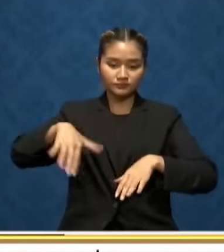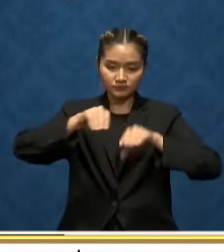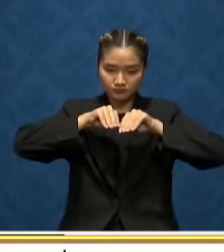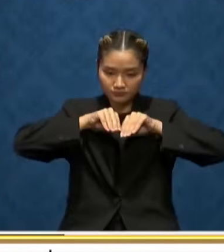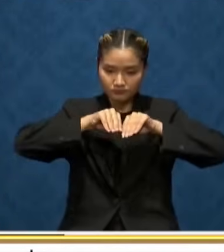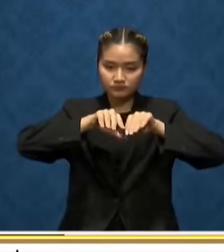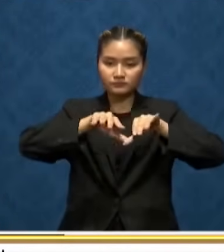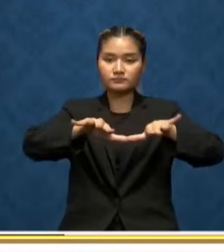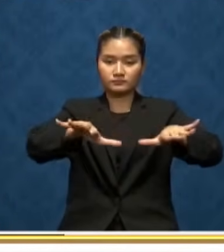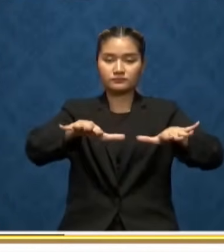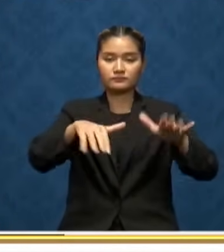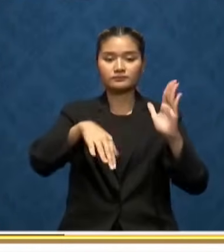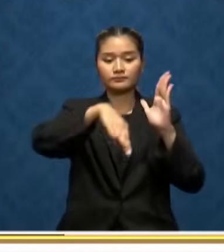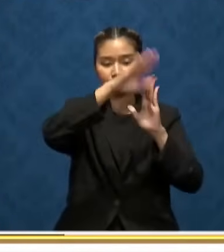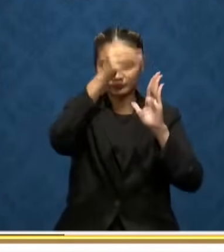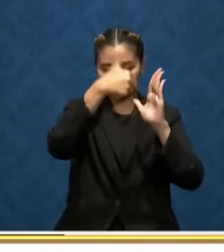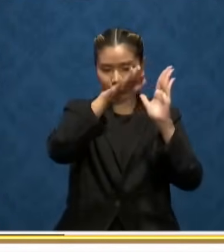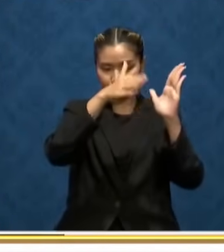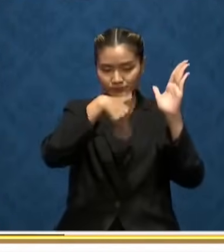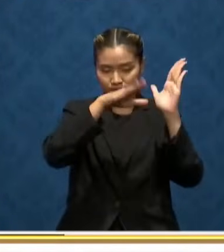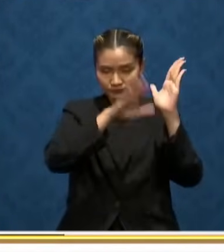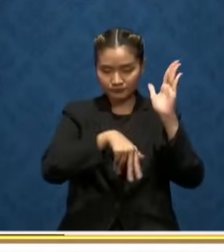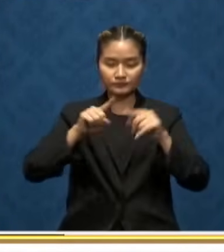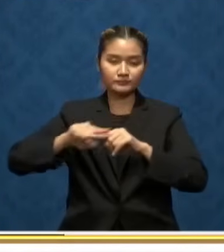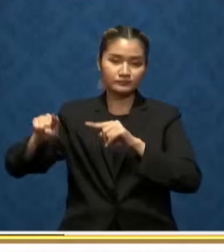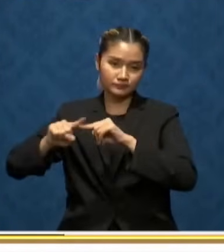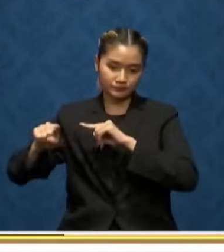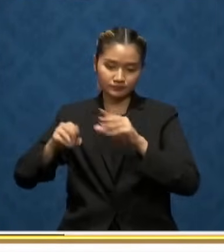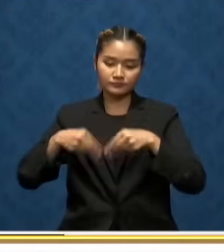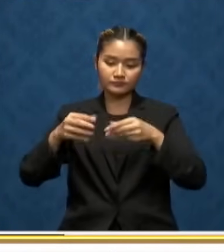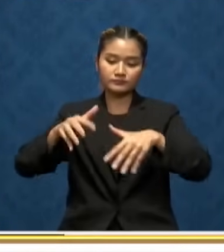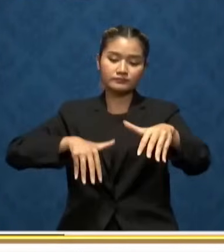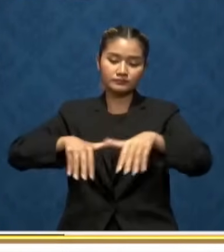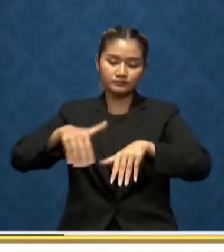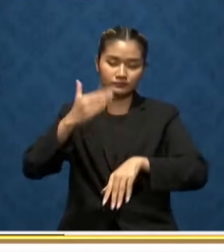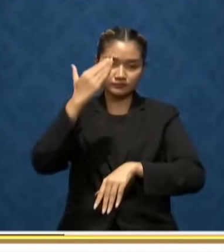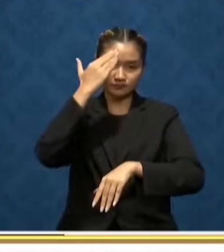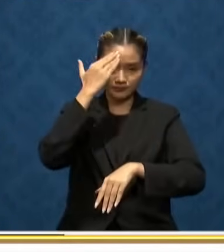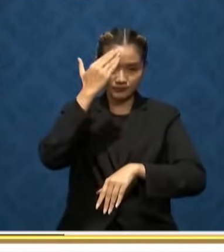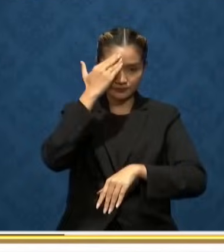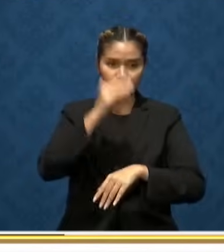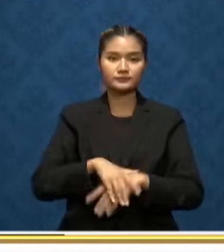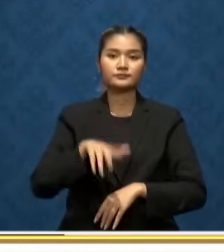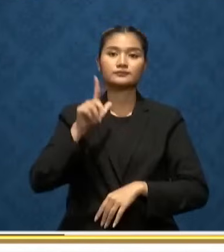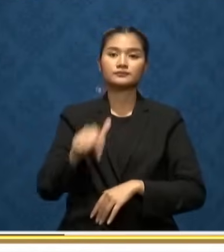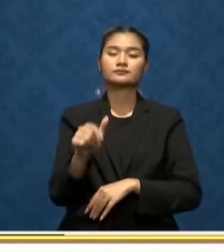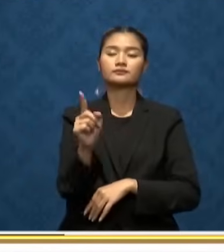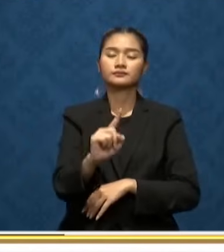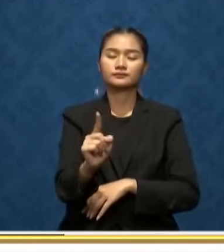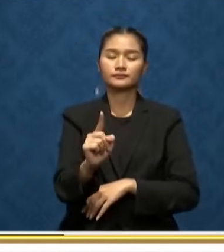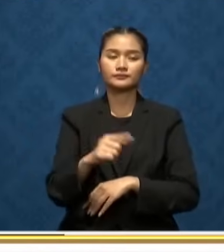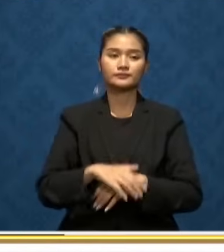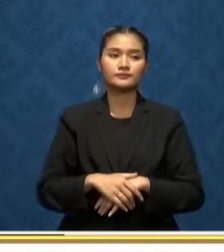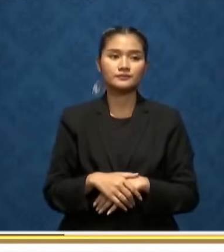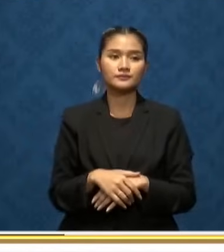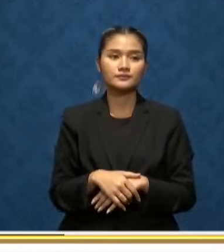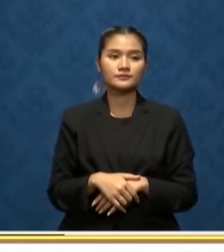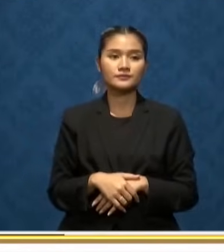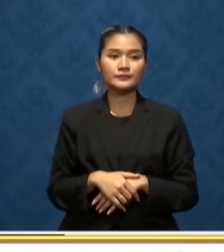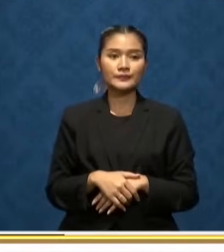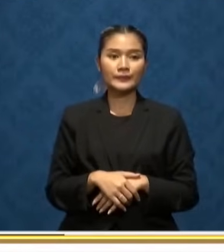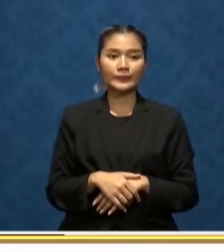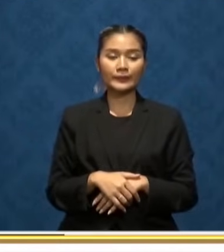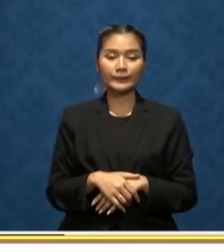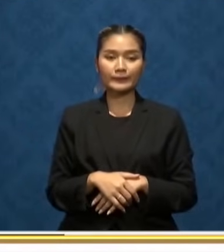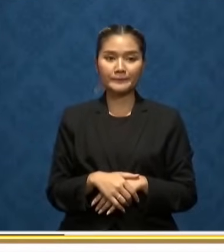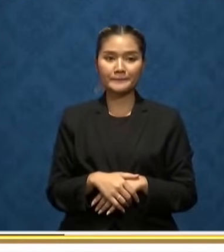ย PBS ภูมิภาคและท้องถิ่นเราเน้นที่ขณะนี้